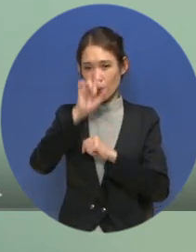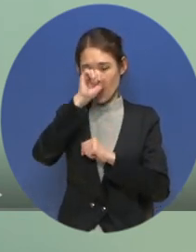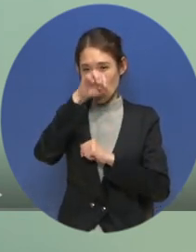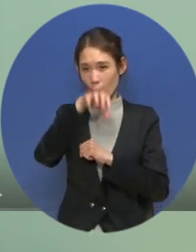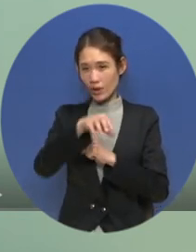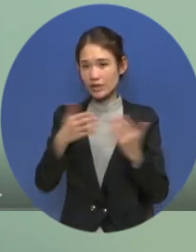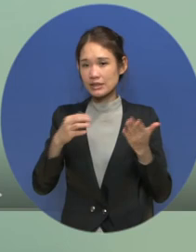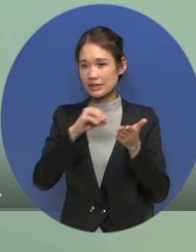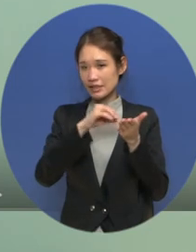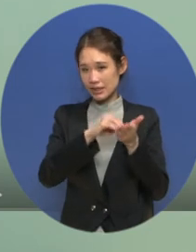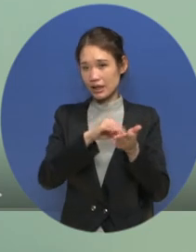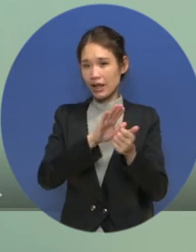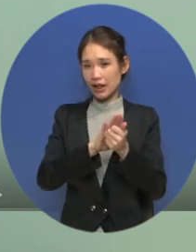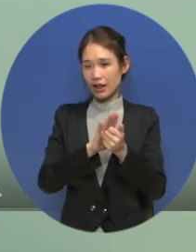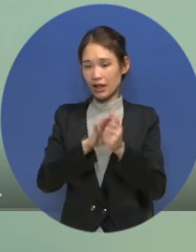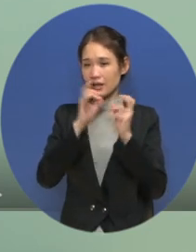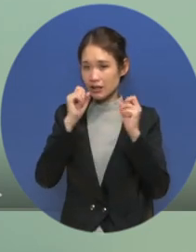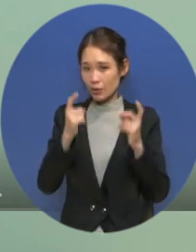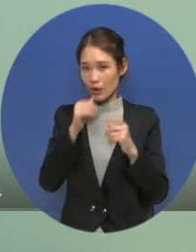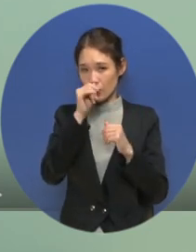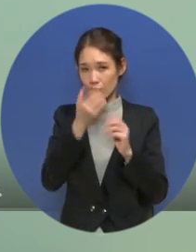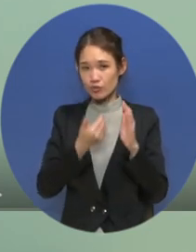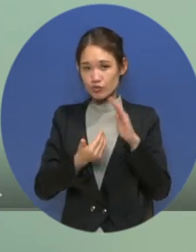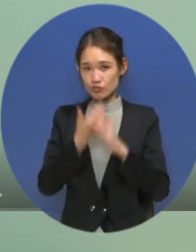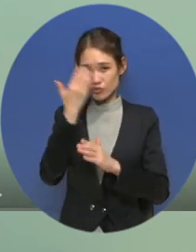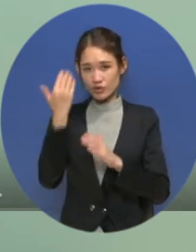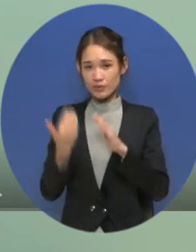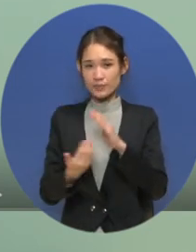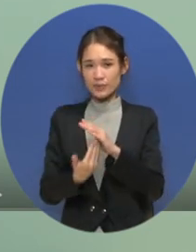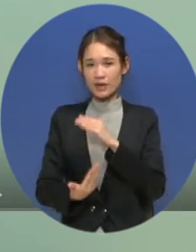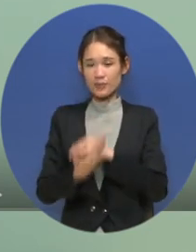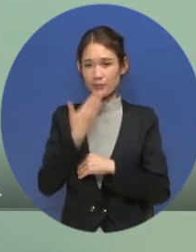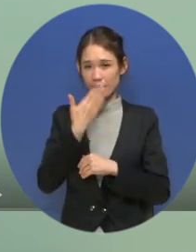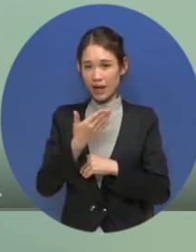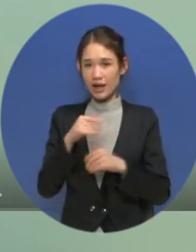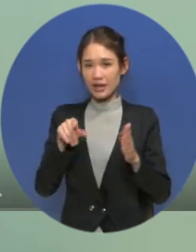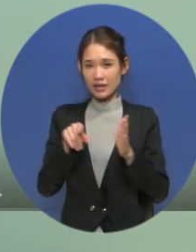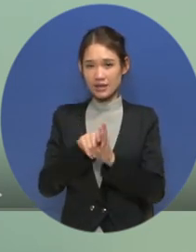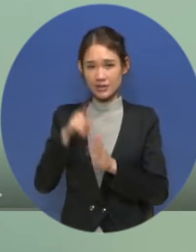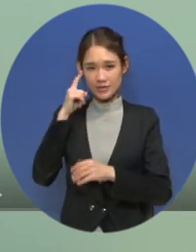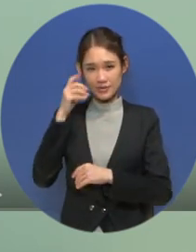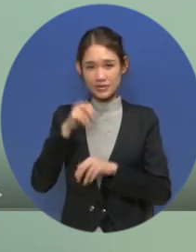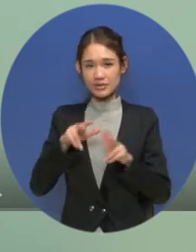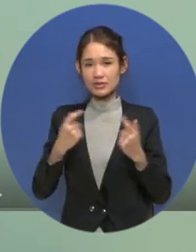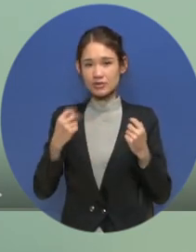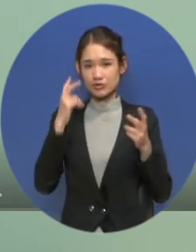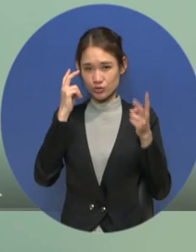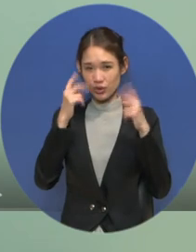좋은 곳에서 일을 하고 꿈이 이루어지는 그날이 꼭 올 거라고